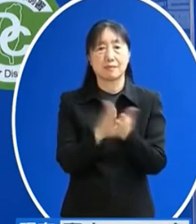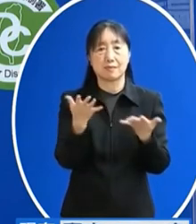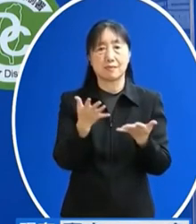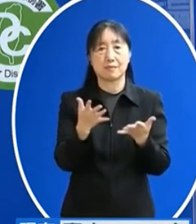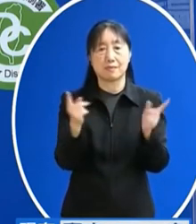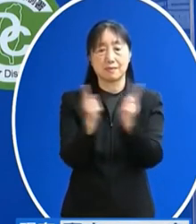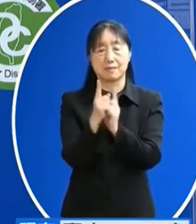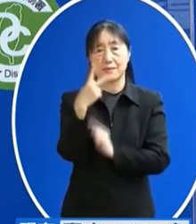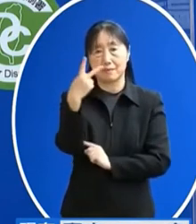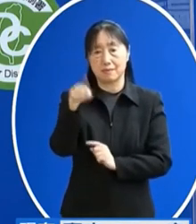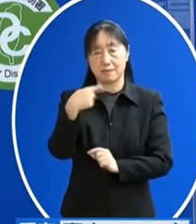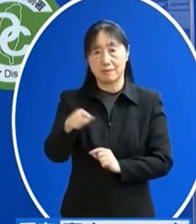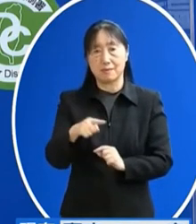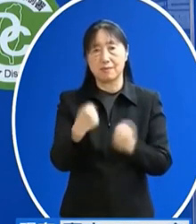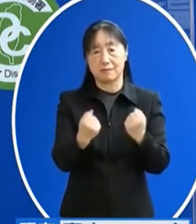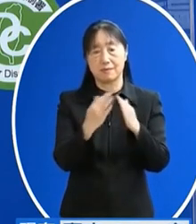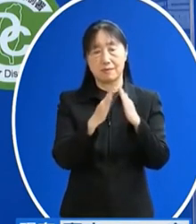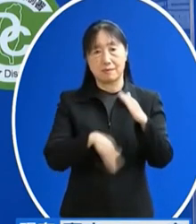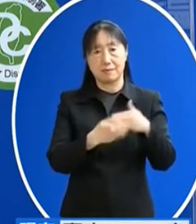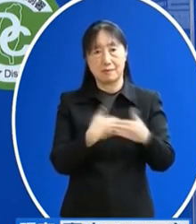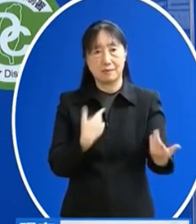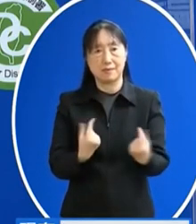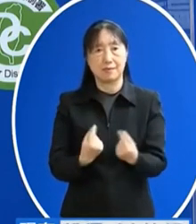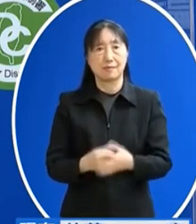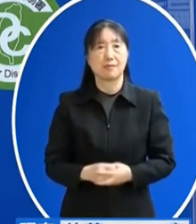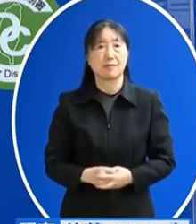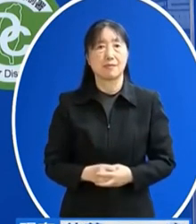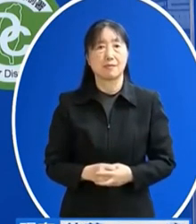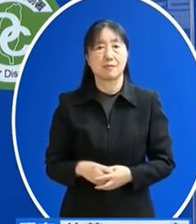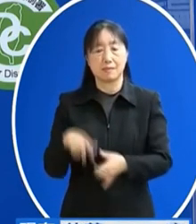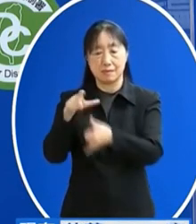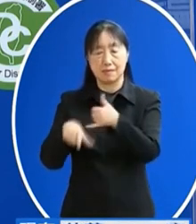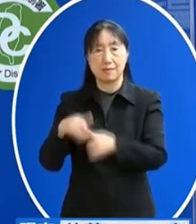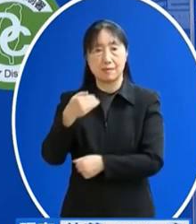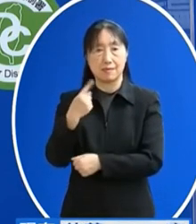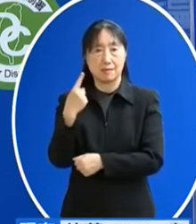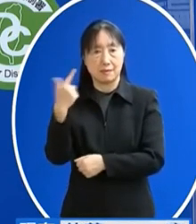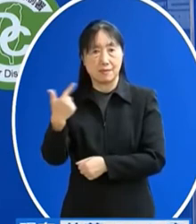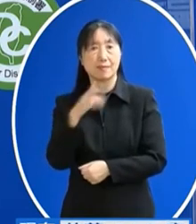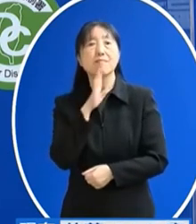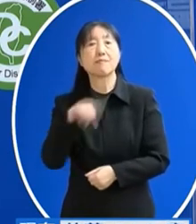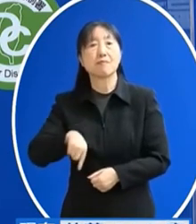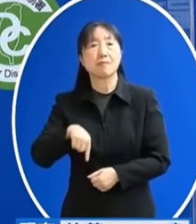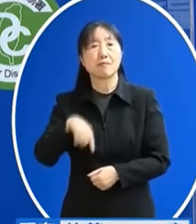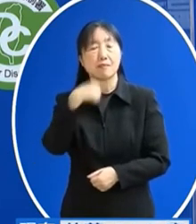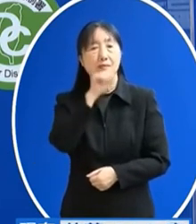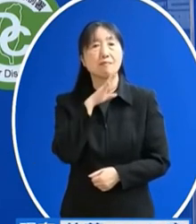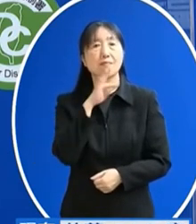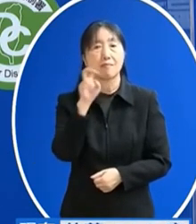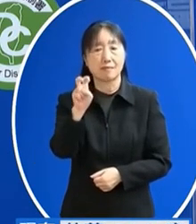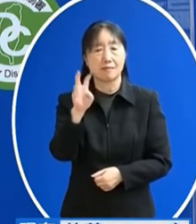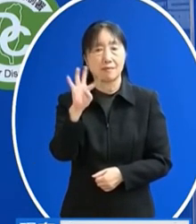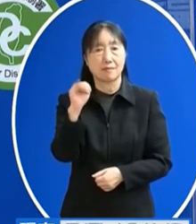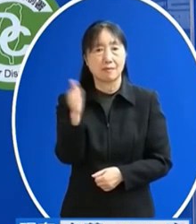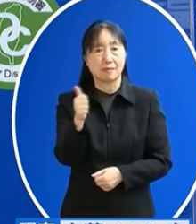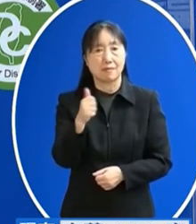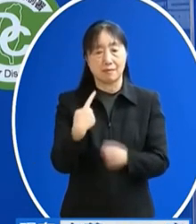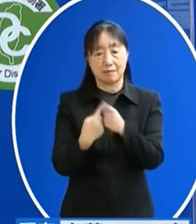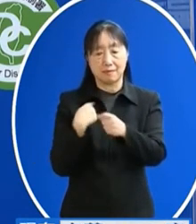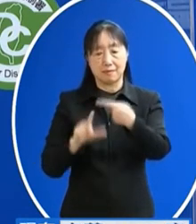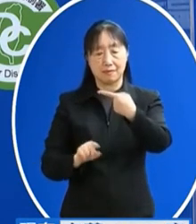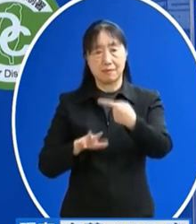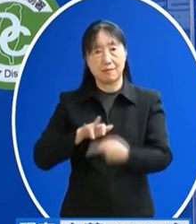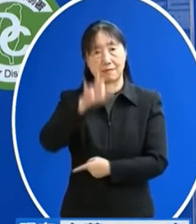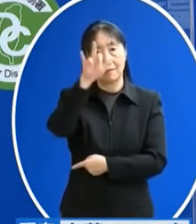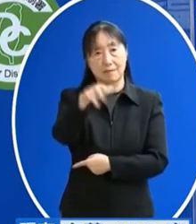者2人列为居家隔离。那案916为本国籍20多岁的男性，那去年1月到菲律宾